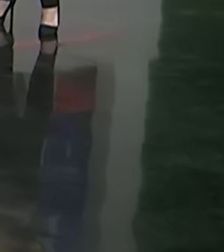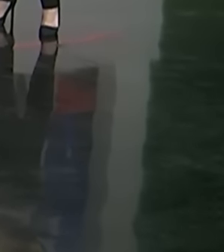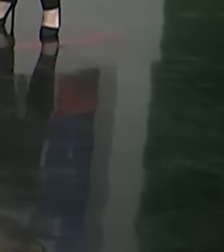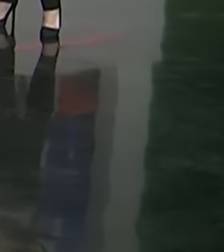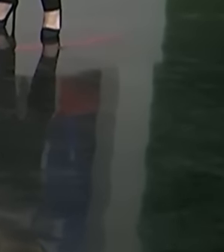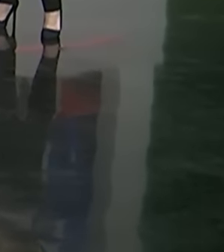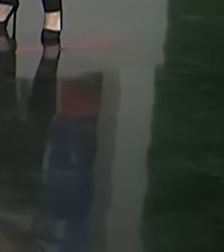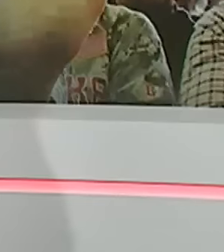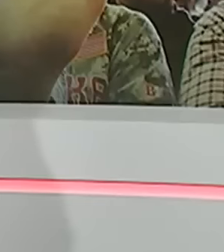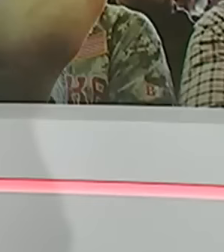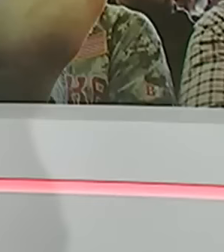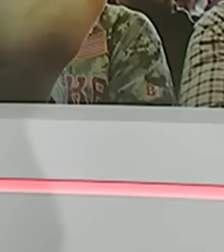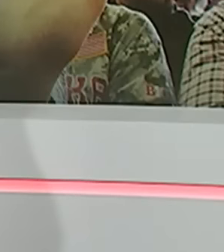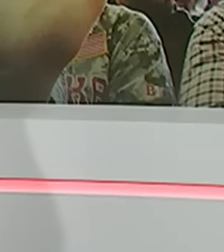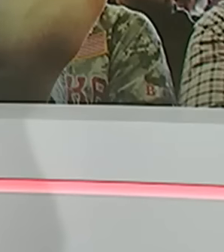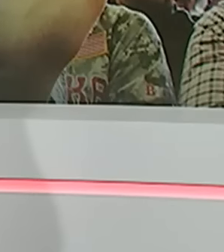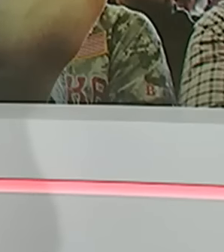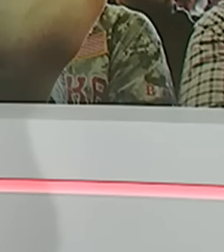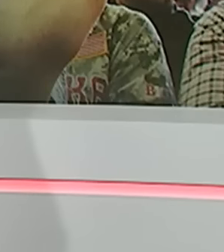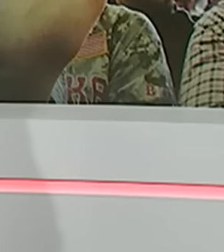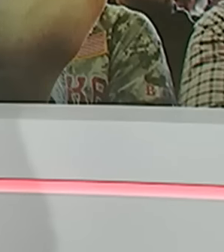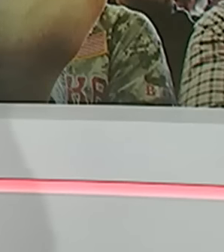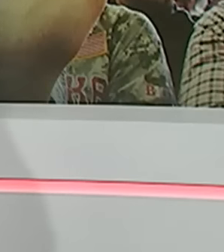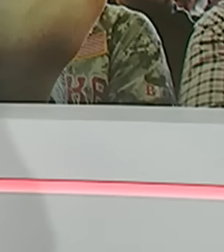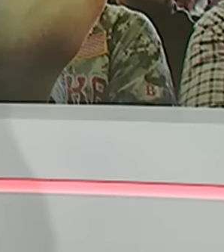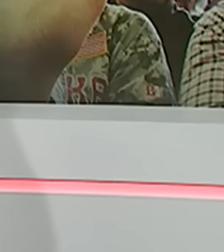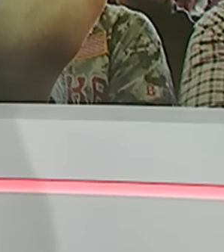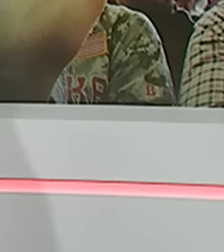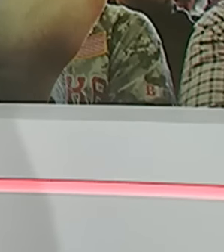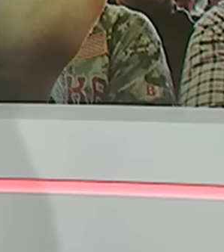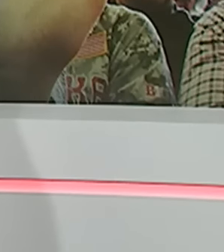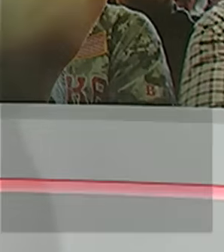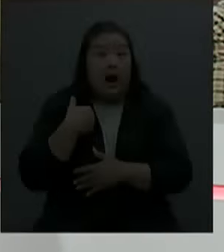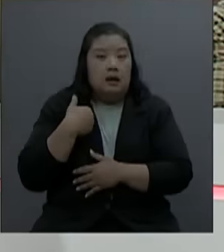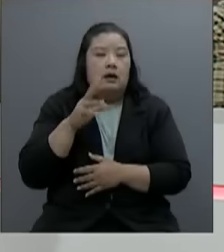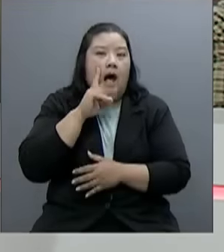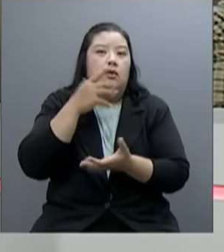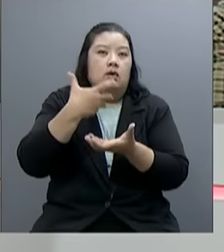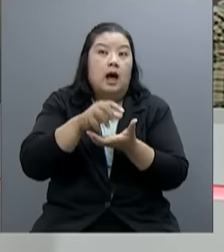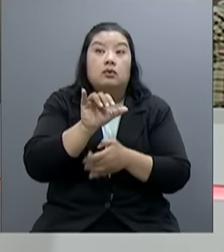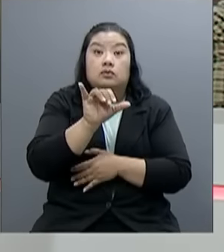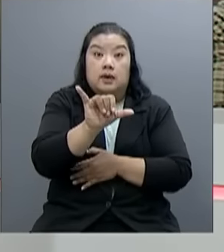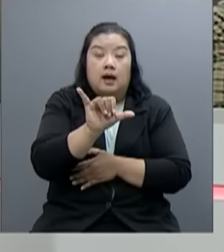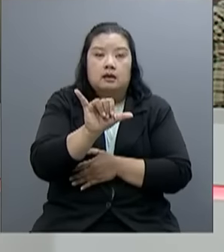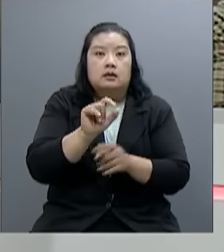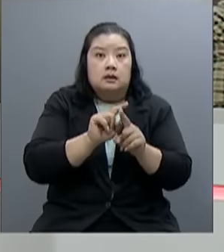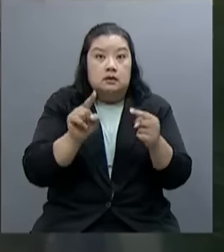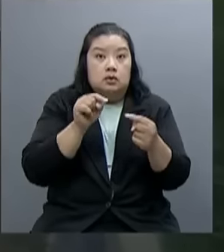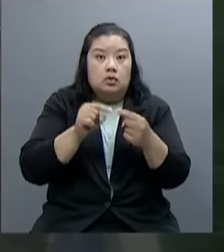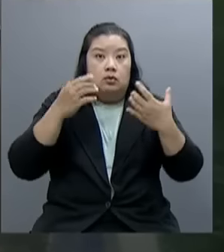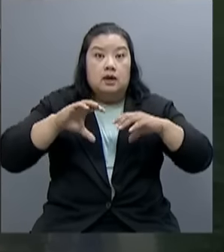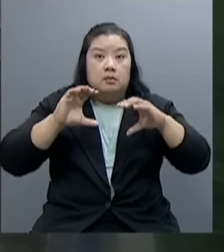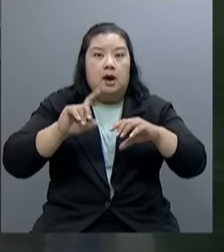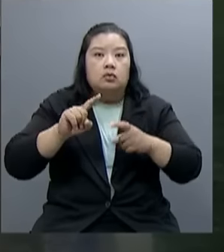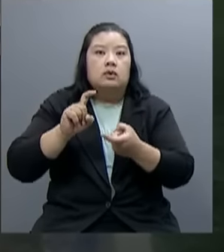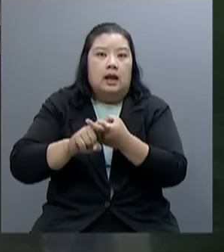คะใช่ค่ะต้องบอกว่ากระแสข่าวนี้เนี่ยแม้ว่าจะยังไม่มีใครออกมายืนยันอย่างเป็นทางการในตอนนี้หรือแม้กระทั่งตัวรัฐบาลรัสเซียเองออกมา